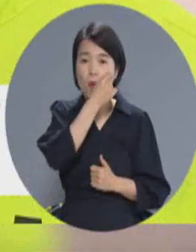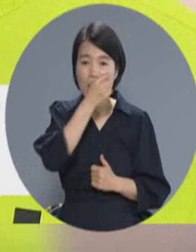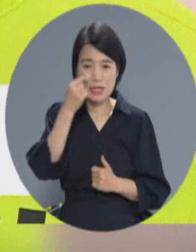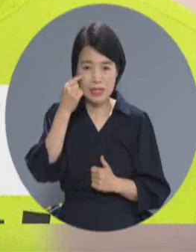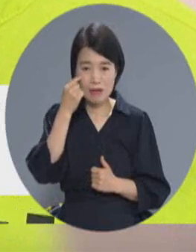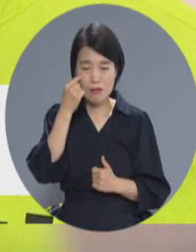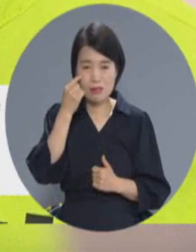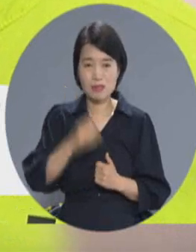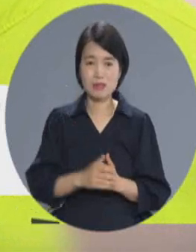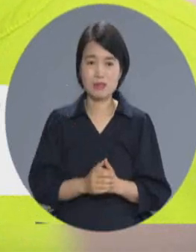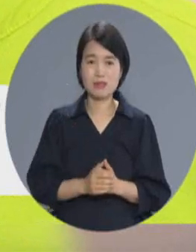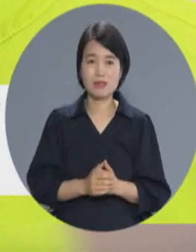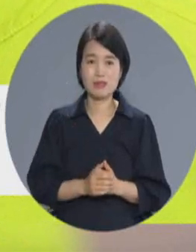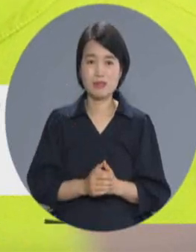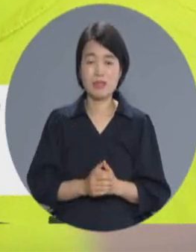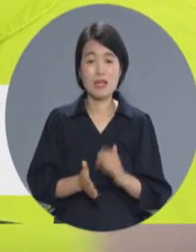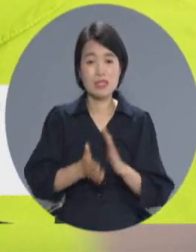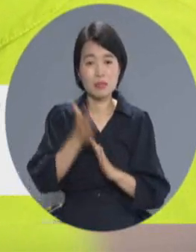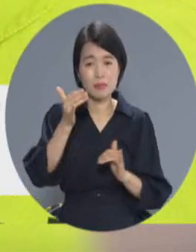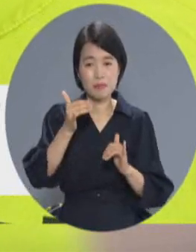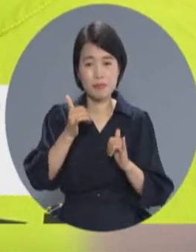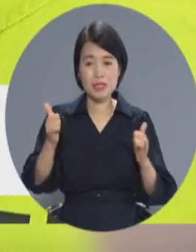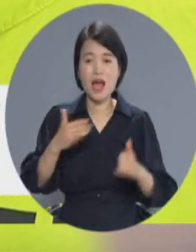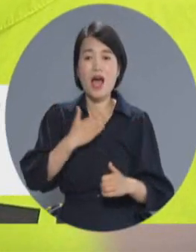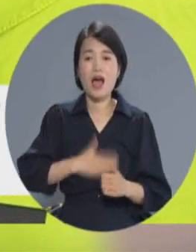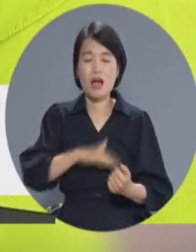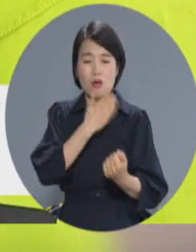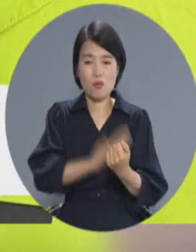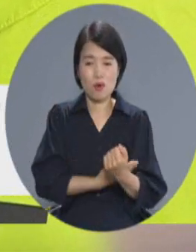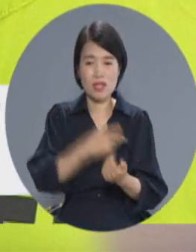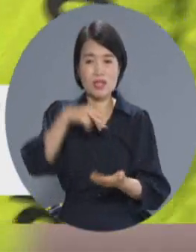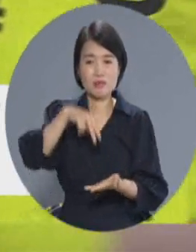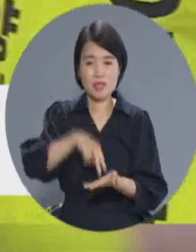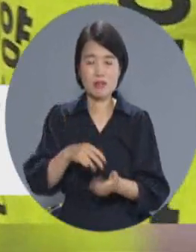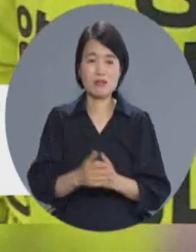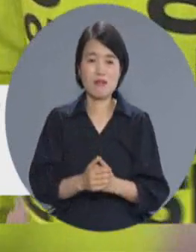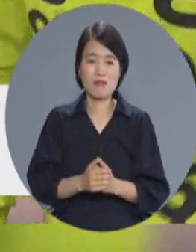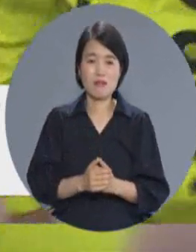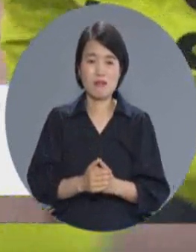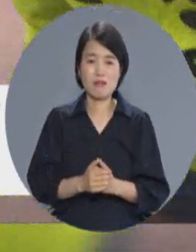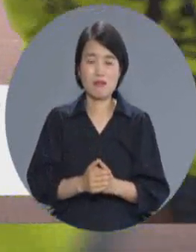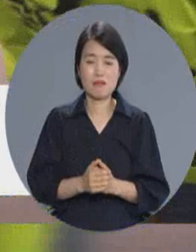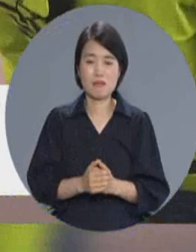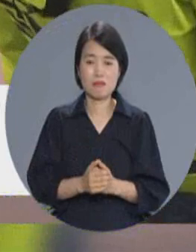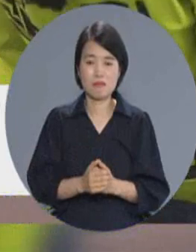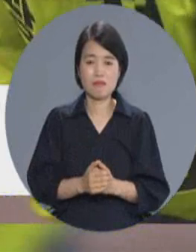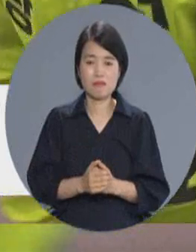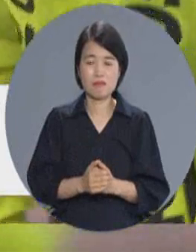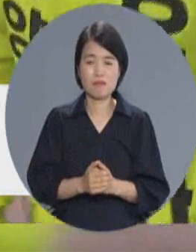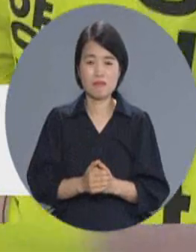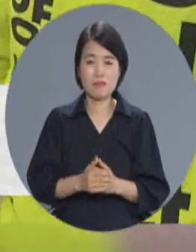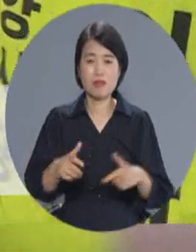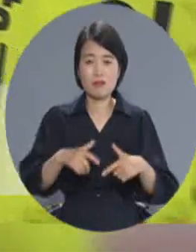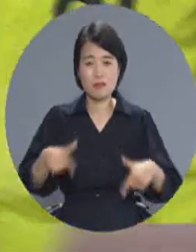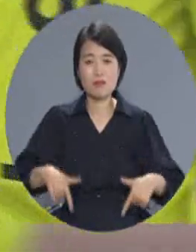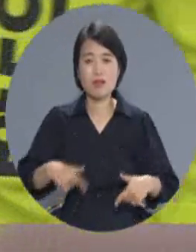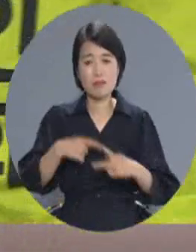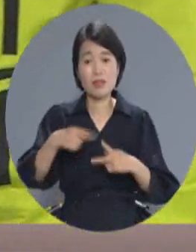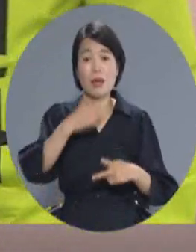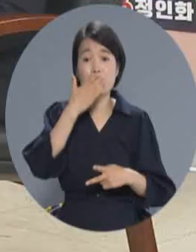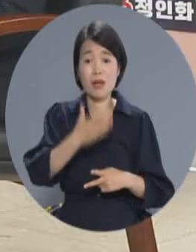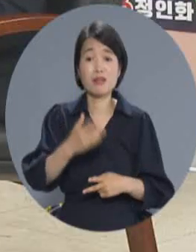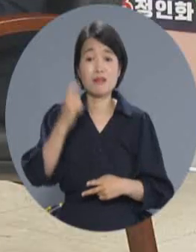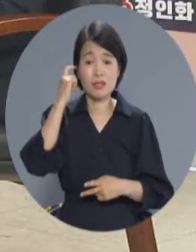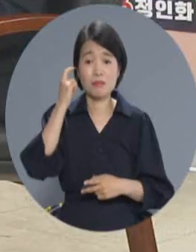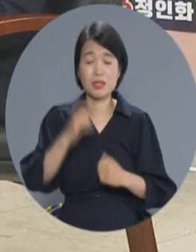자체가 시민들의 알 권리 차원에서 바로 용납되는 그런 문제다 이렇게 생각을